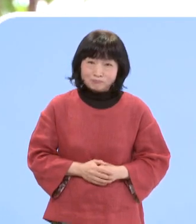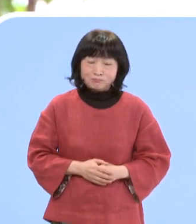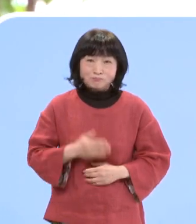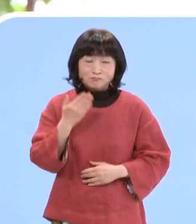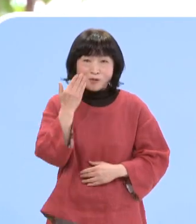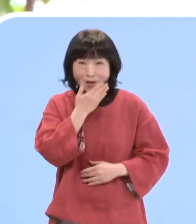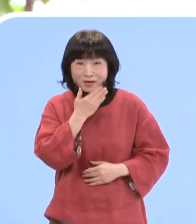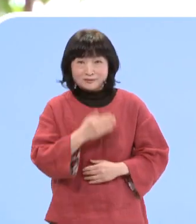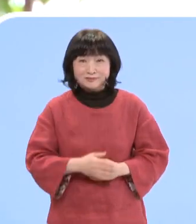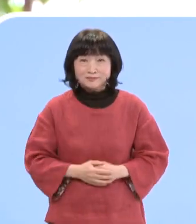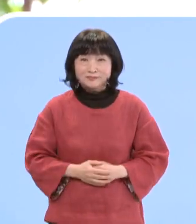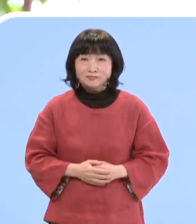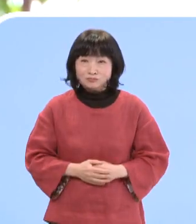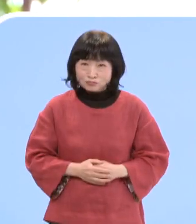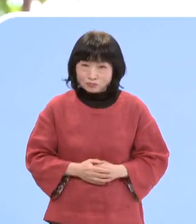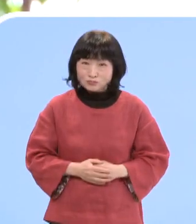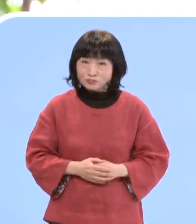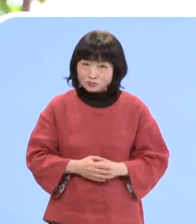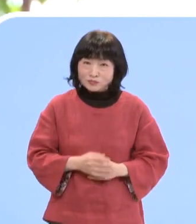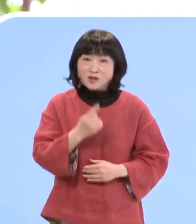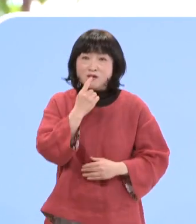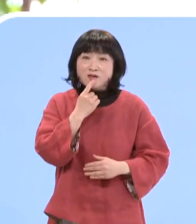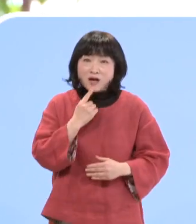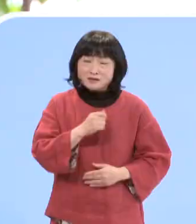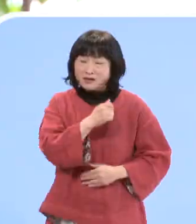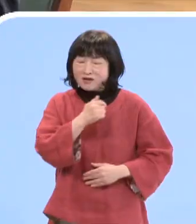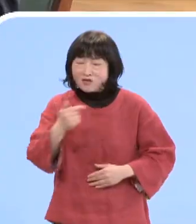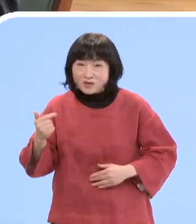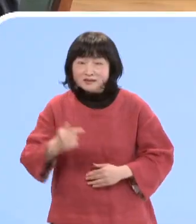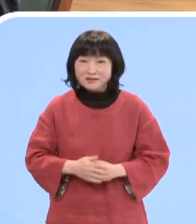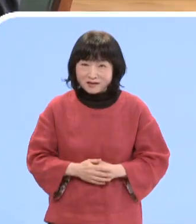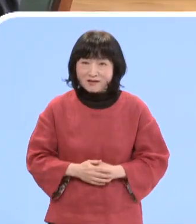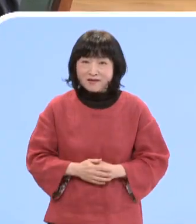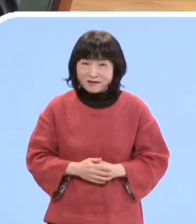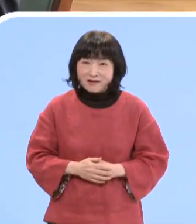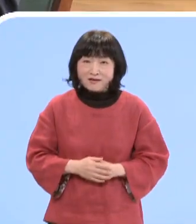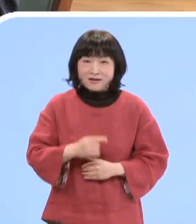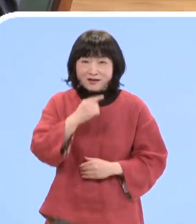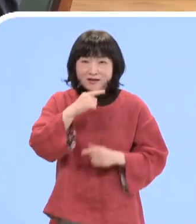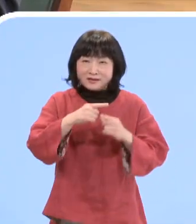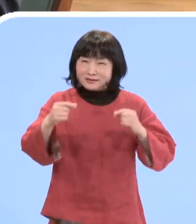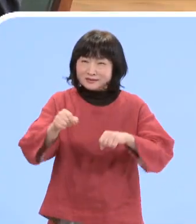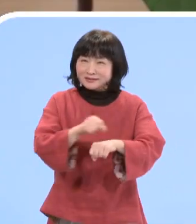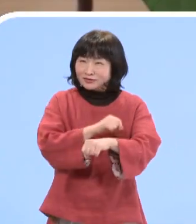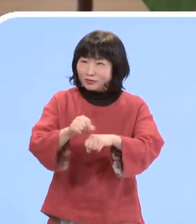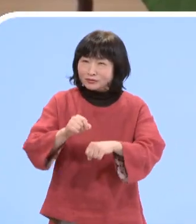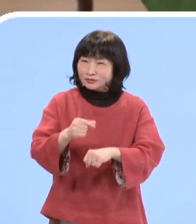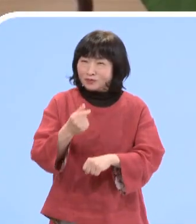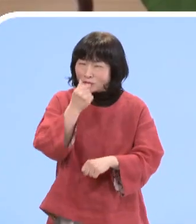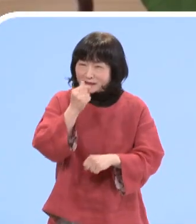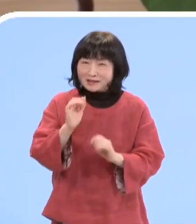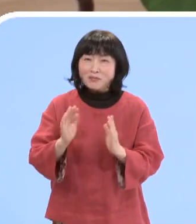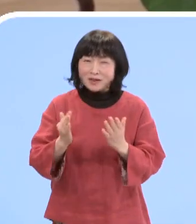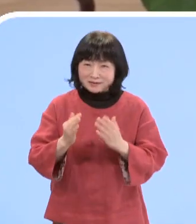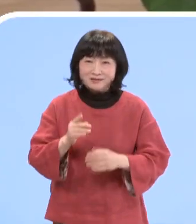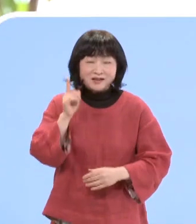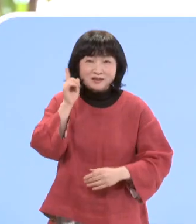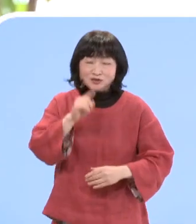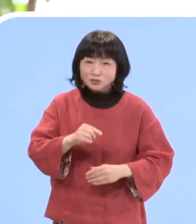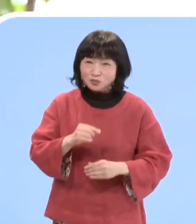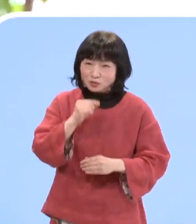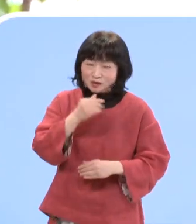本当は甘い、 ね、濃厚ですよね。 それでしかも、うん、人参臭さもないですね。 そうですね、スーッと入ってきます ね、